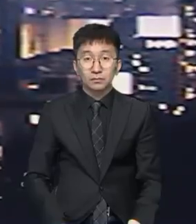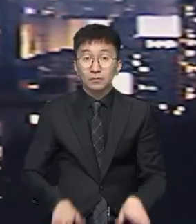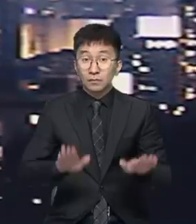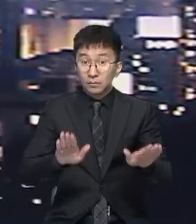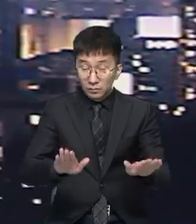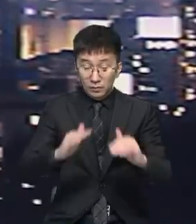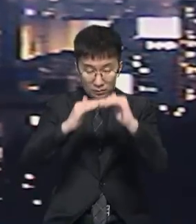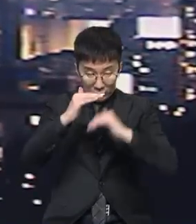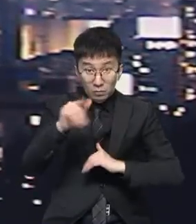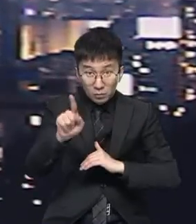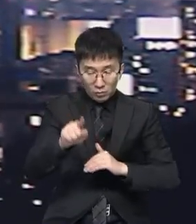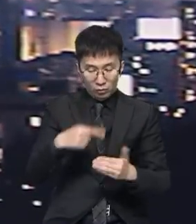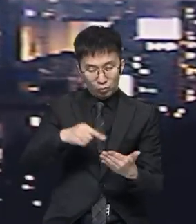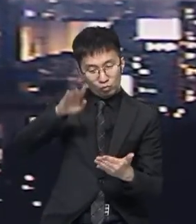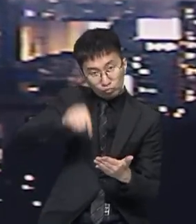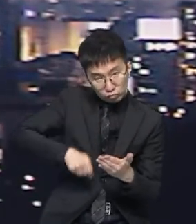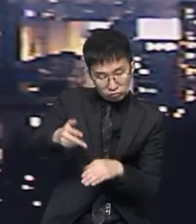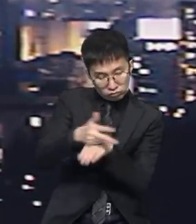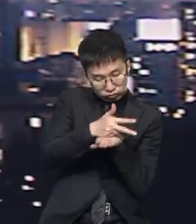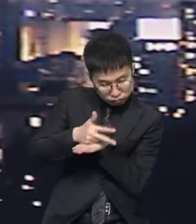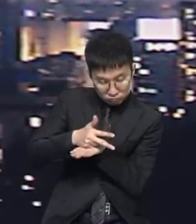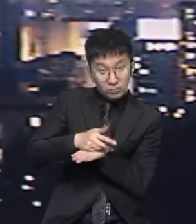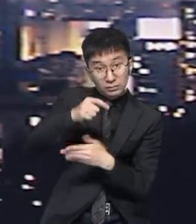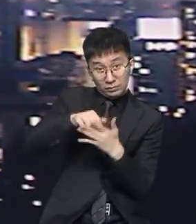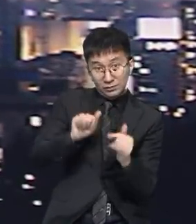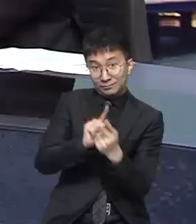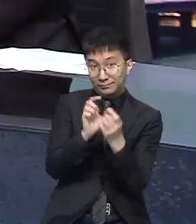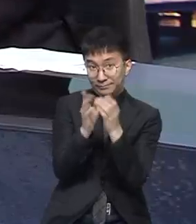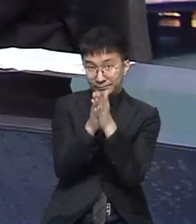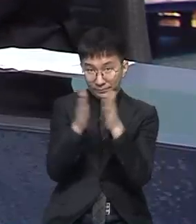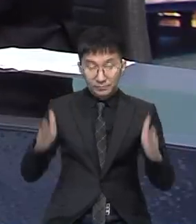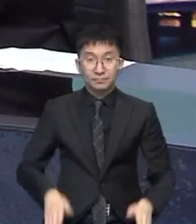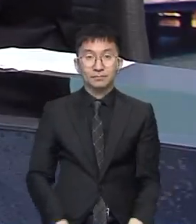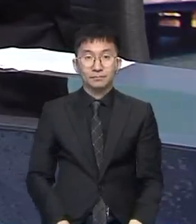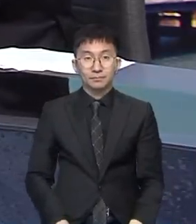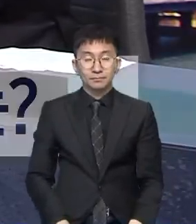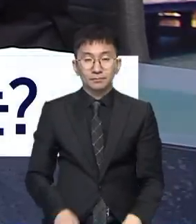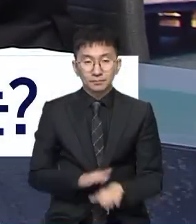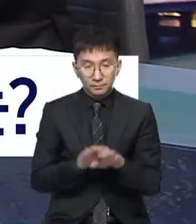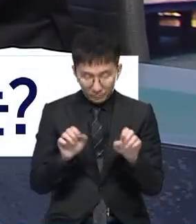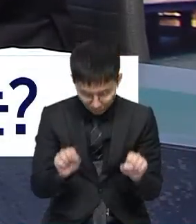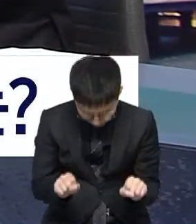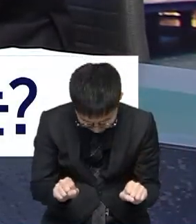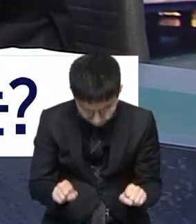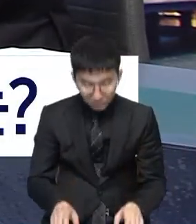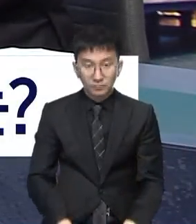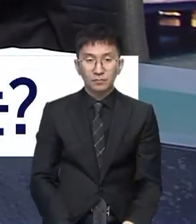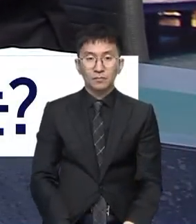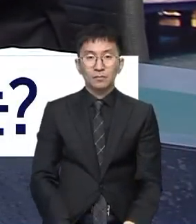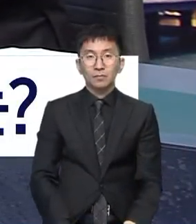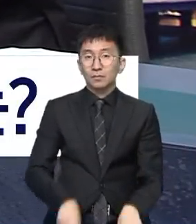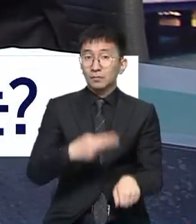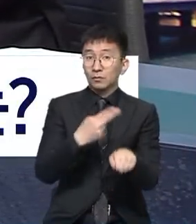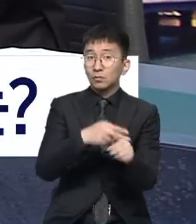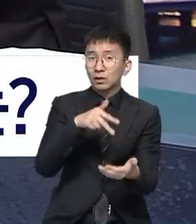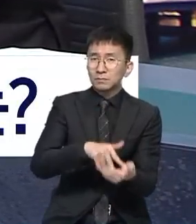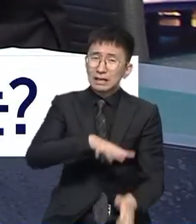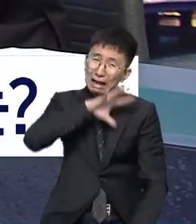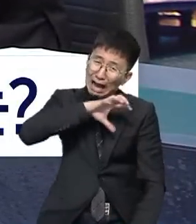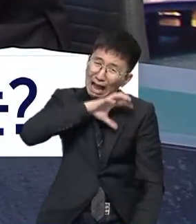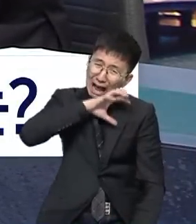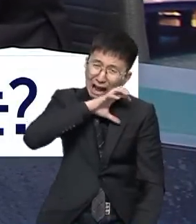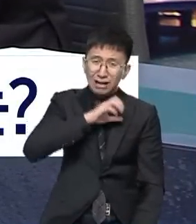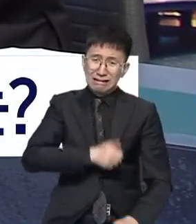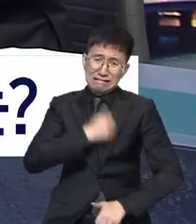이 내용은 교육부 취재하는 김경희 기자와 더 짚어보겠습니다 잡수준 리포트에서도 봤지만 교사들이 좀 상당히 이례적으로 강하게